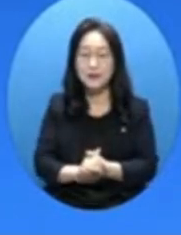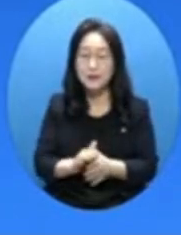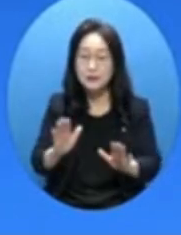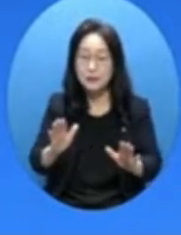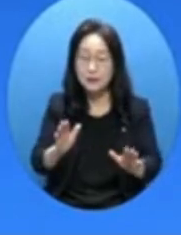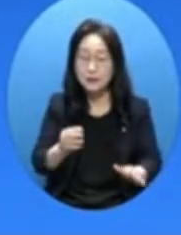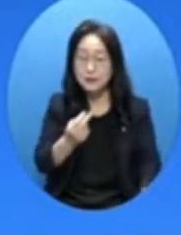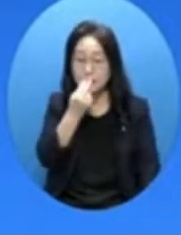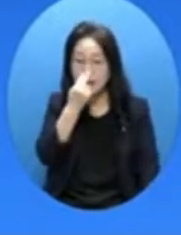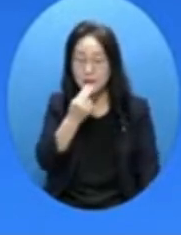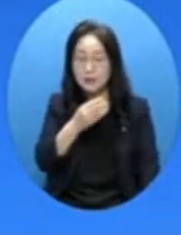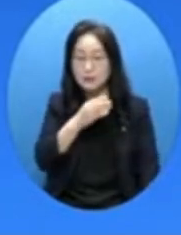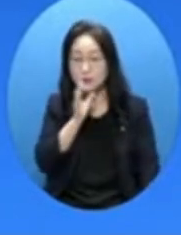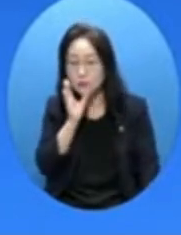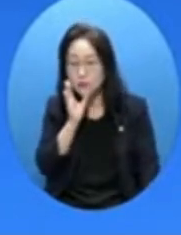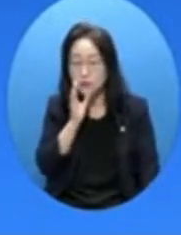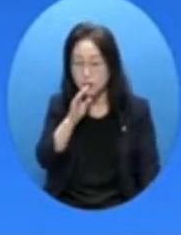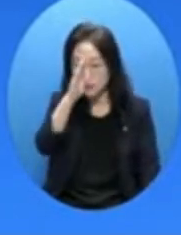생로병사,